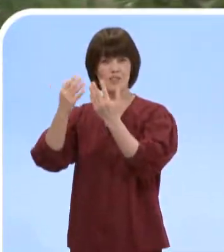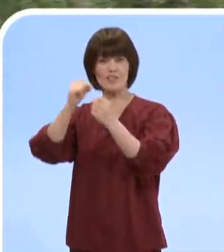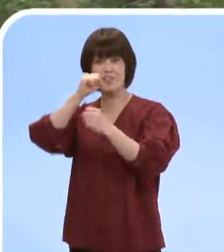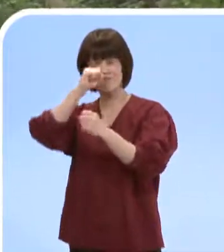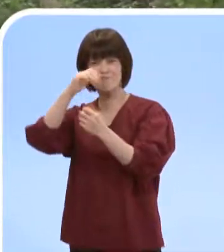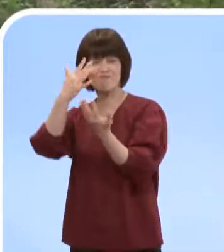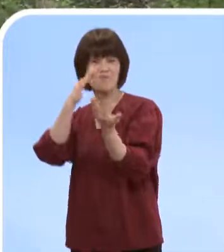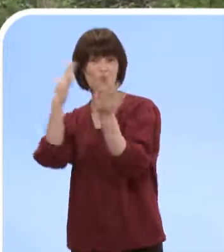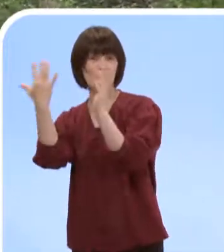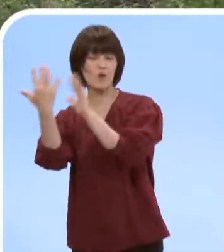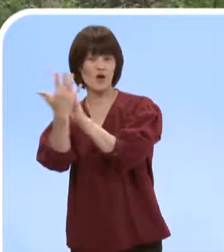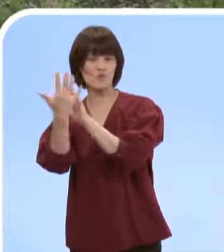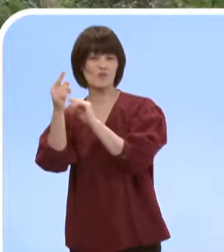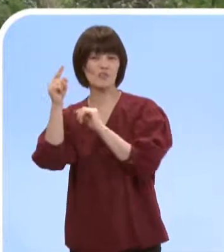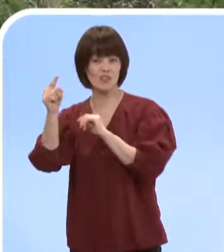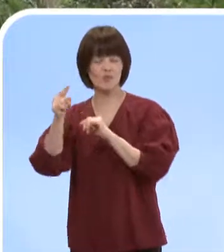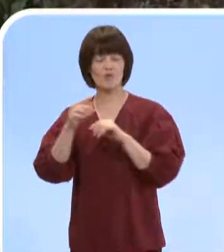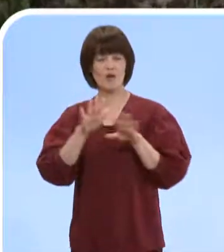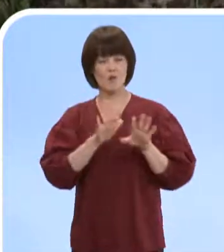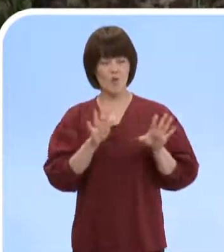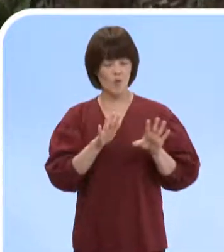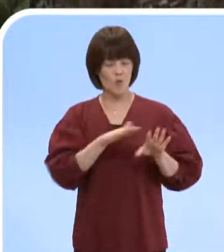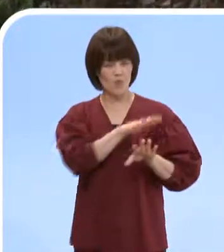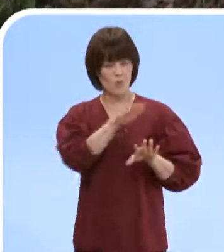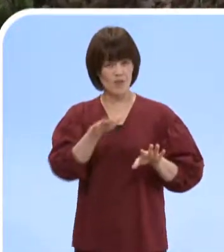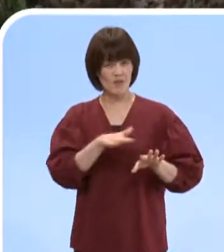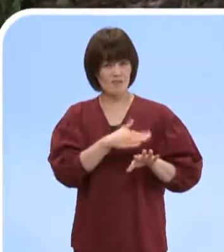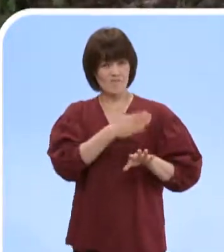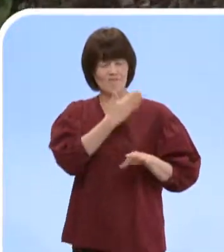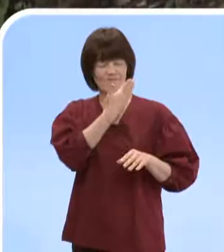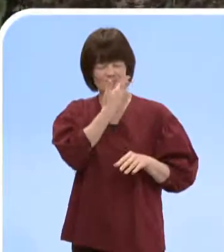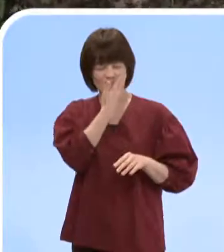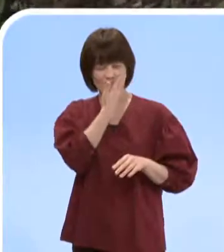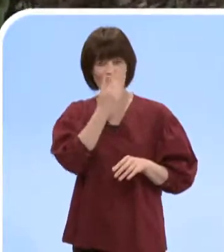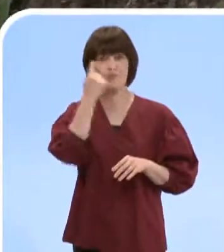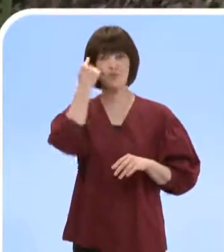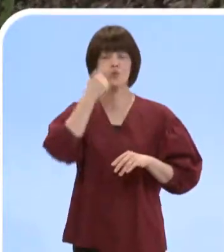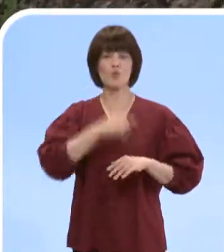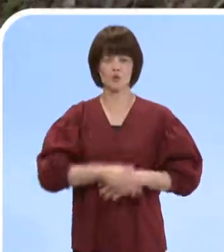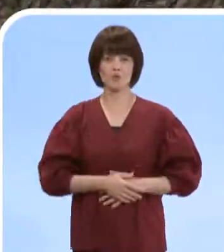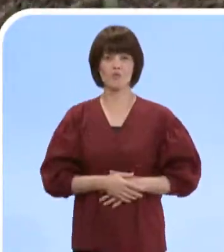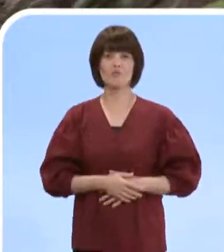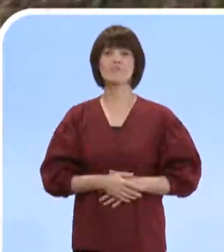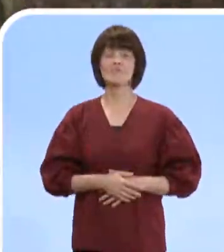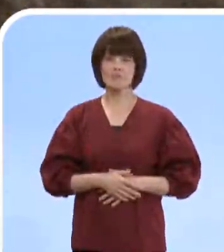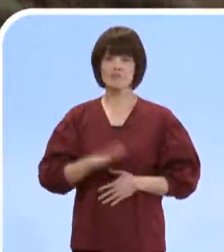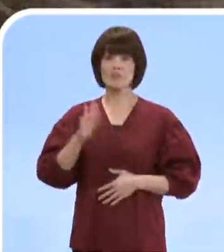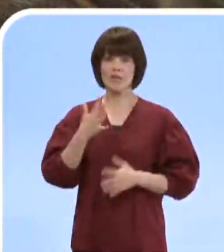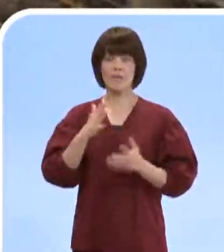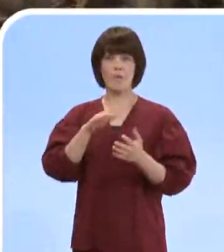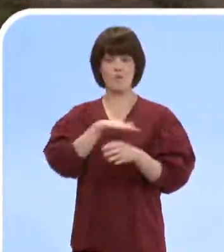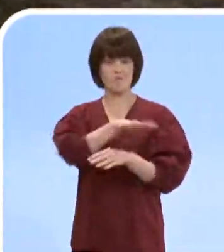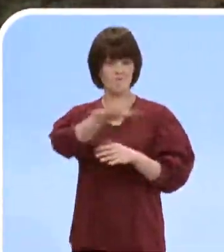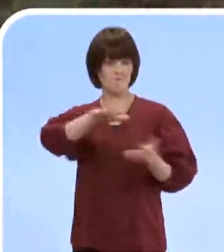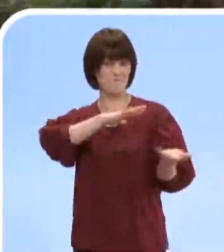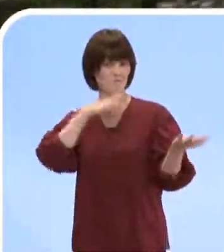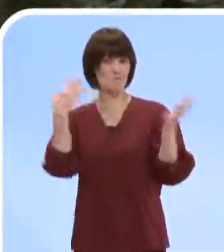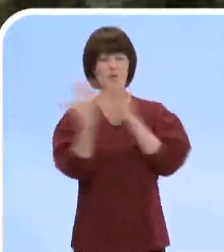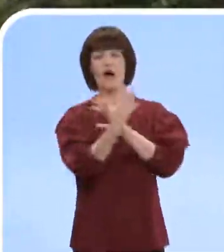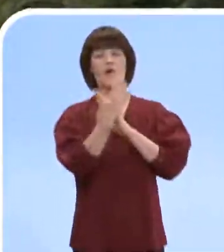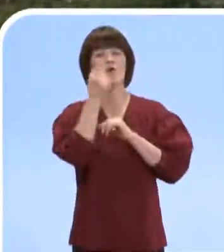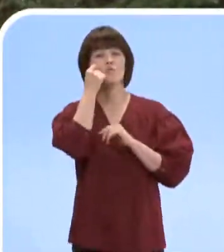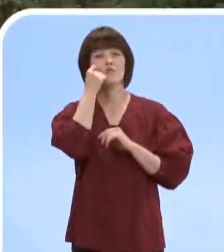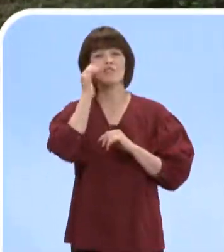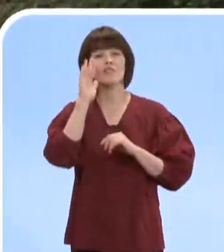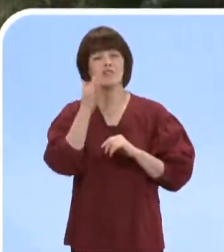来の子どもたちのためにどうしても大事なことなんじゃないかなと思うので、でもそんなに大きな大したことは僕には全くでき